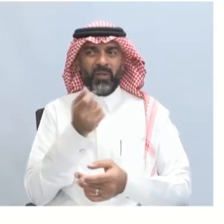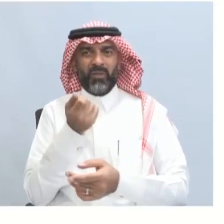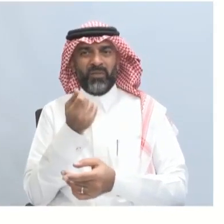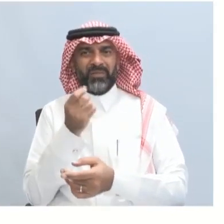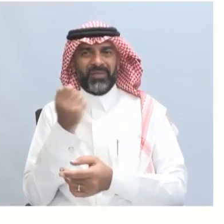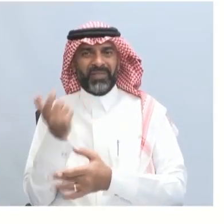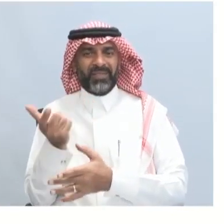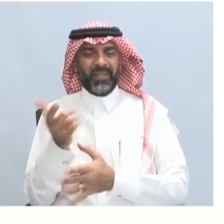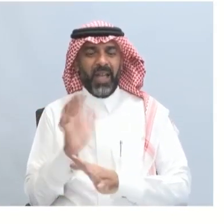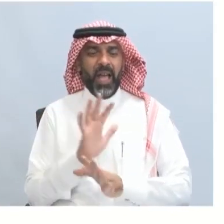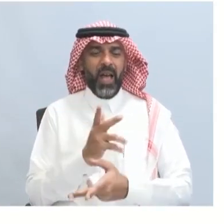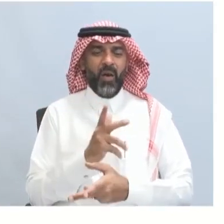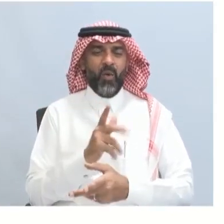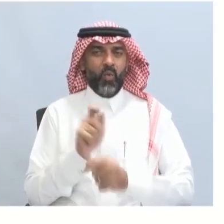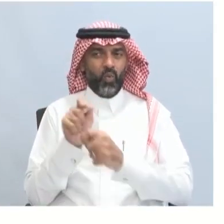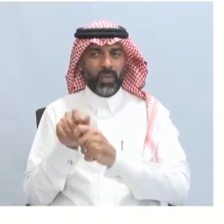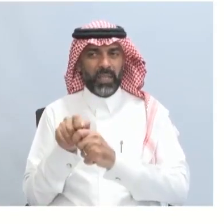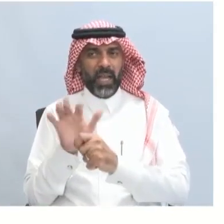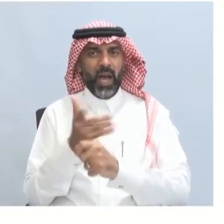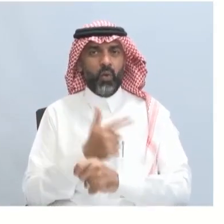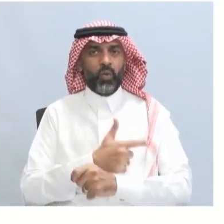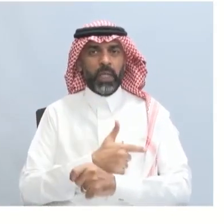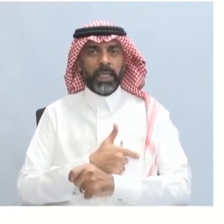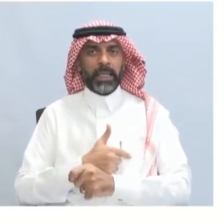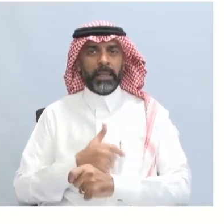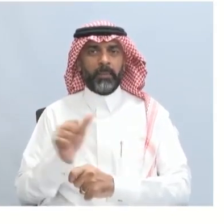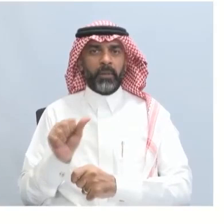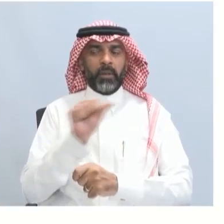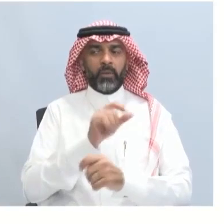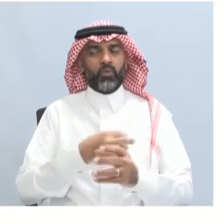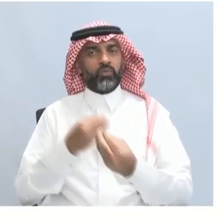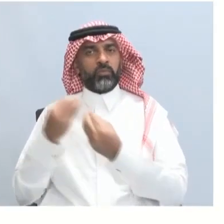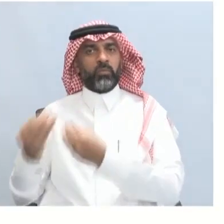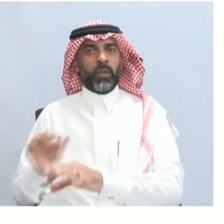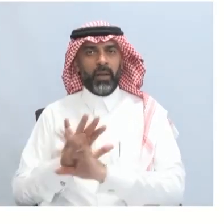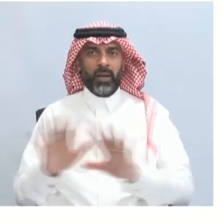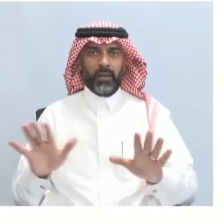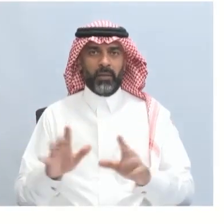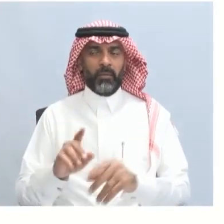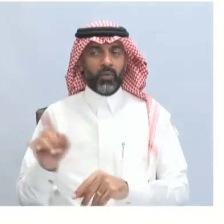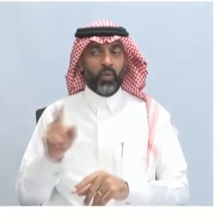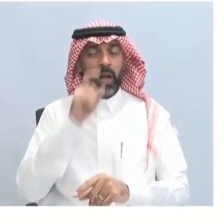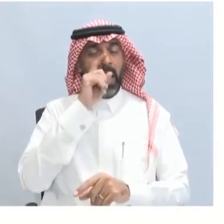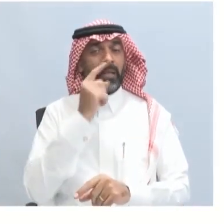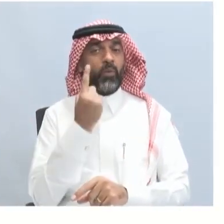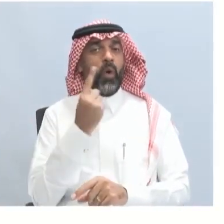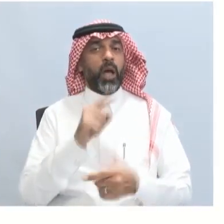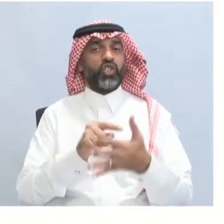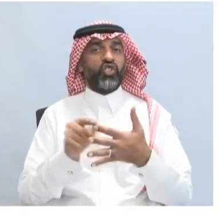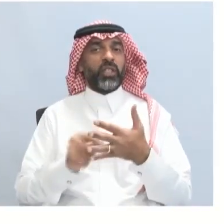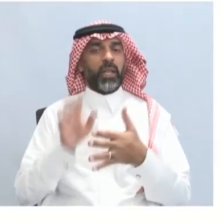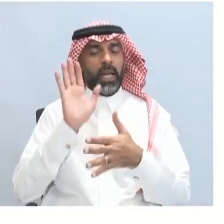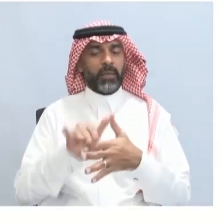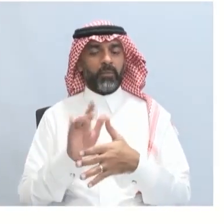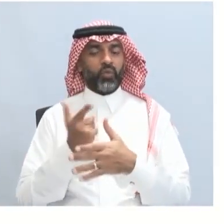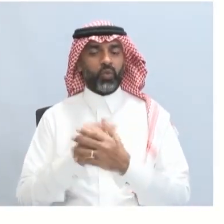والنسب وكذلك النسب لكن هذا الامر لابد ان يتحقق فيه امر ما هو احسنتم